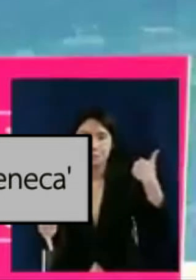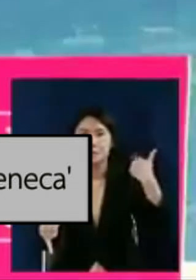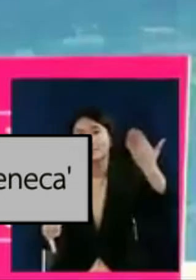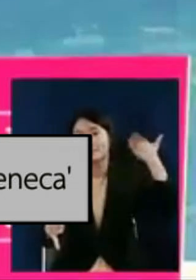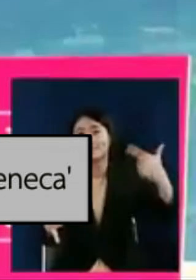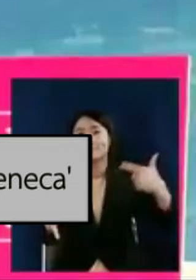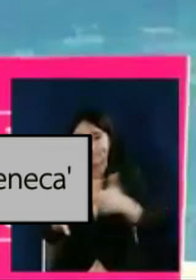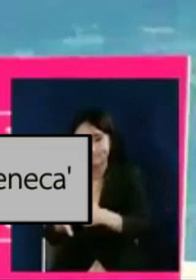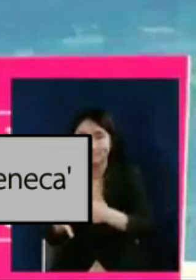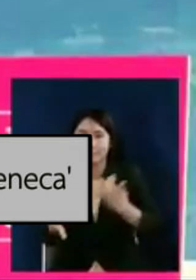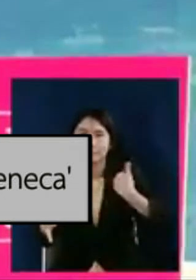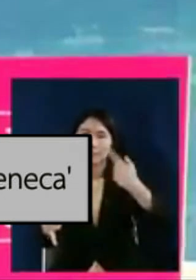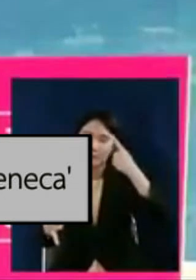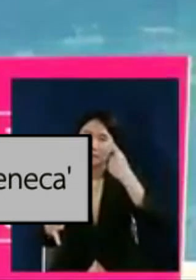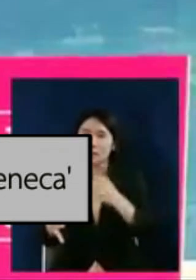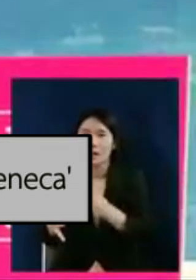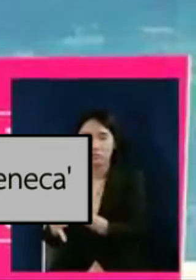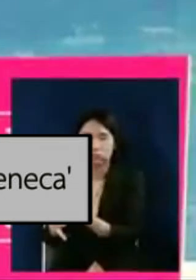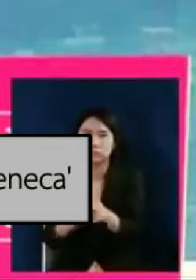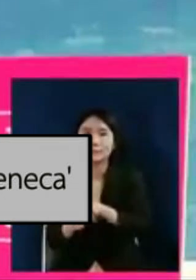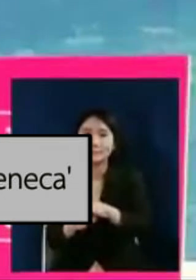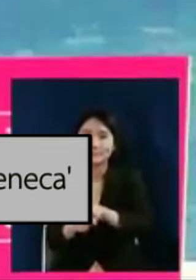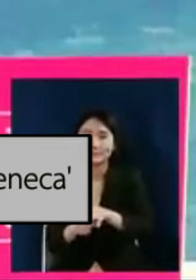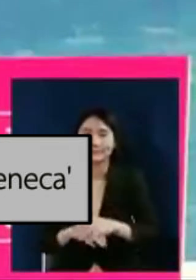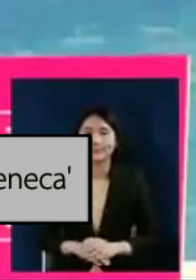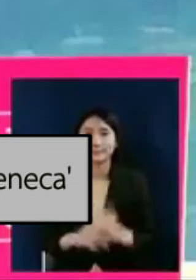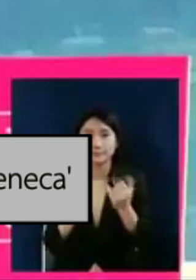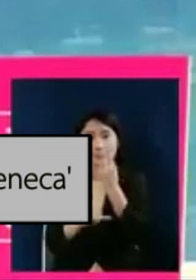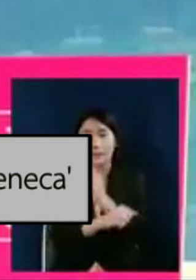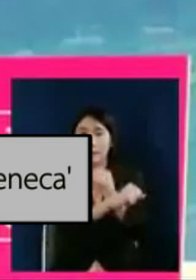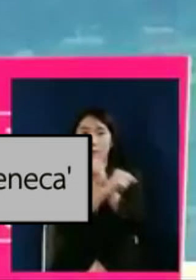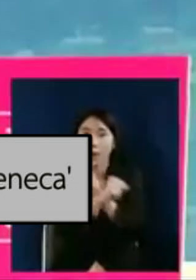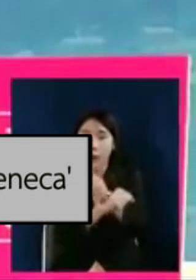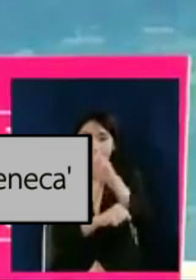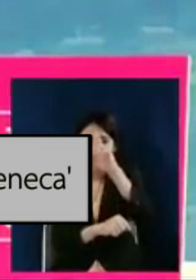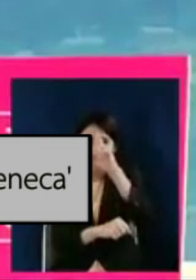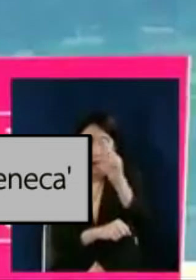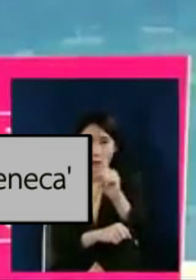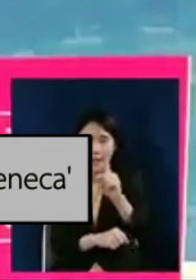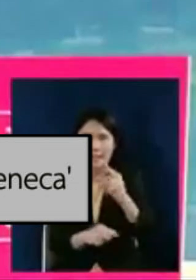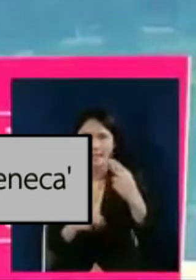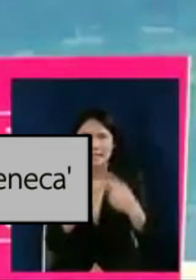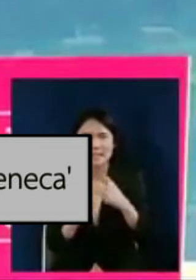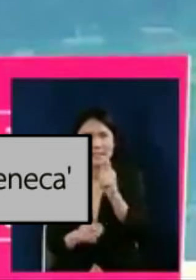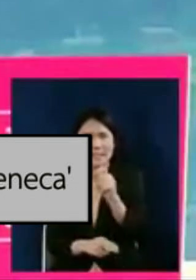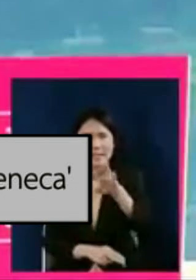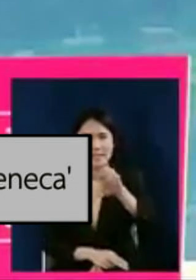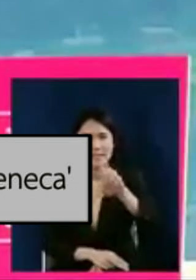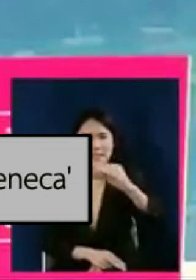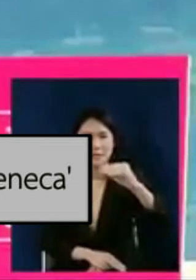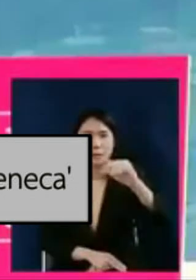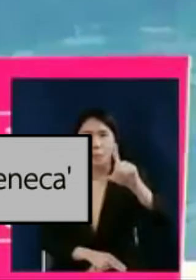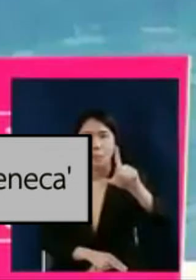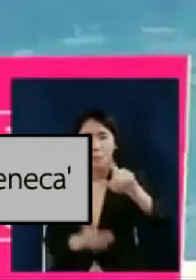แล้วก็ใช้ไปพอสมควรคือวัคซีนป้องกันโรคอีโบลาที่ฉีดไปแล้วหลาย